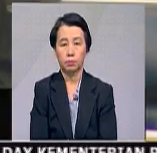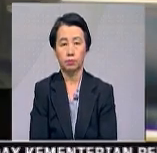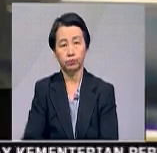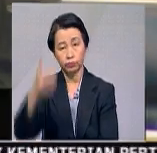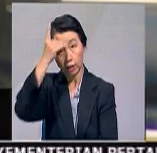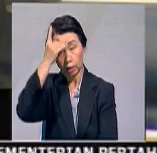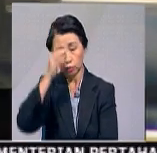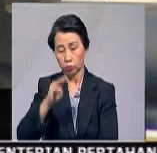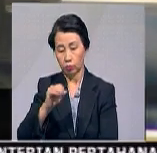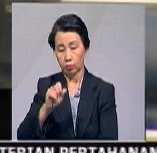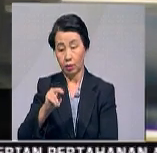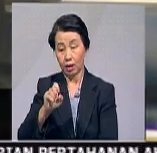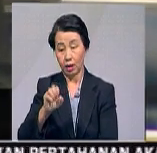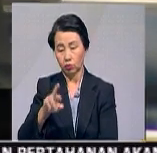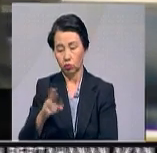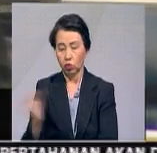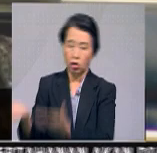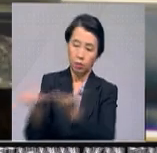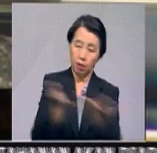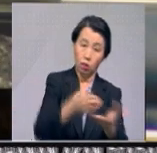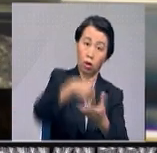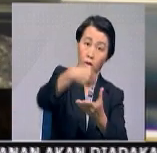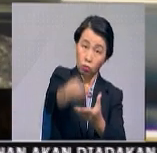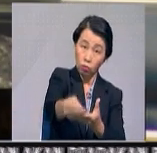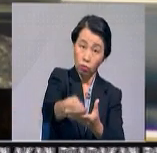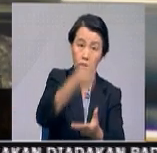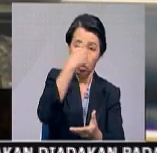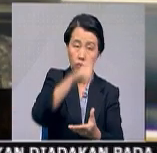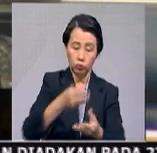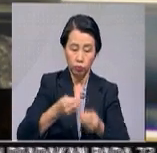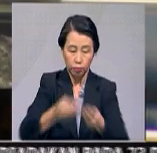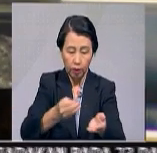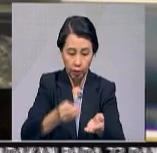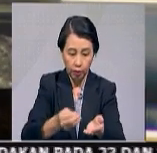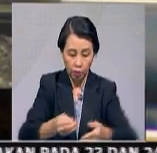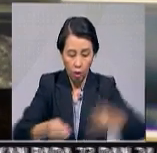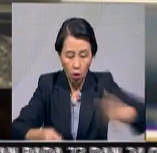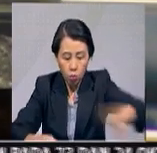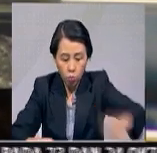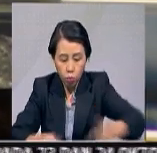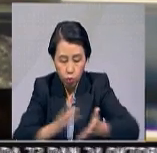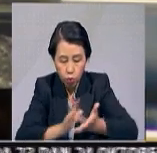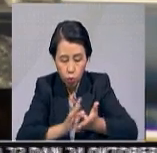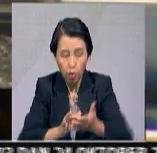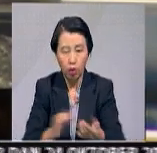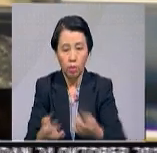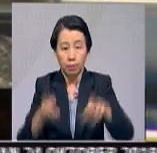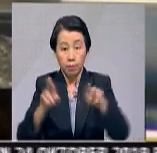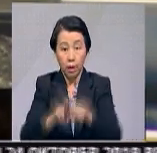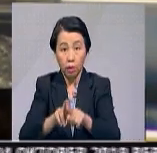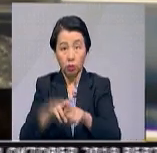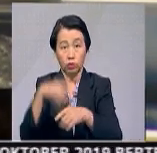Datuk Mansor kemudian dibawa keluar dalam dewan untuk diberikan rawatan. Kejadian berlaku sejurus selepas Datuk Mansor